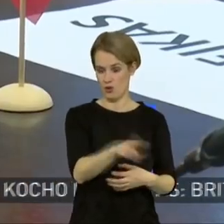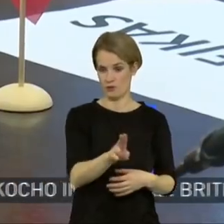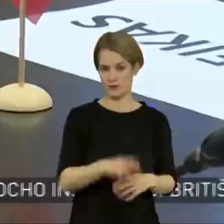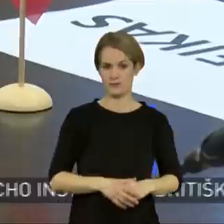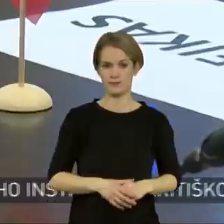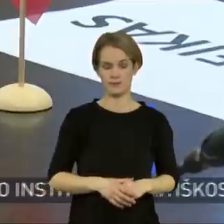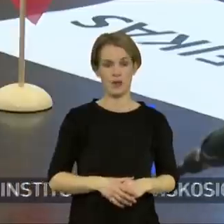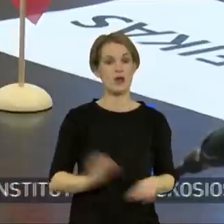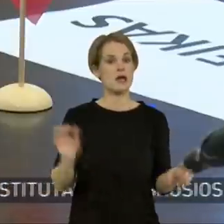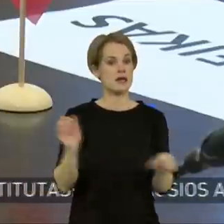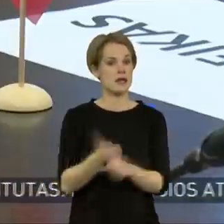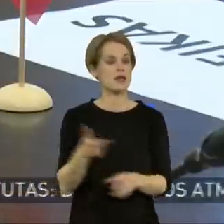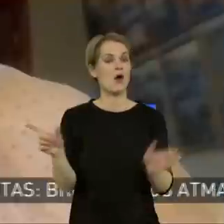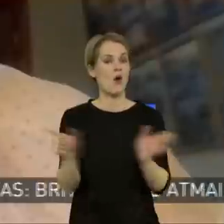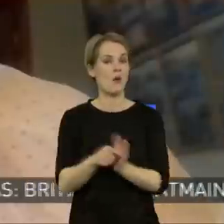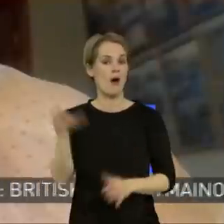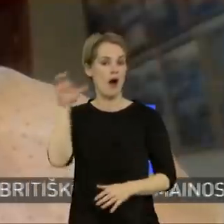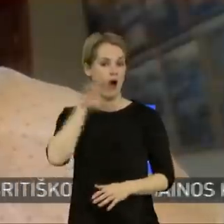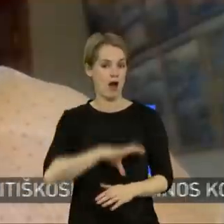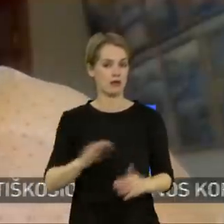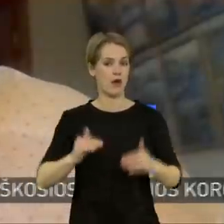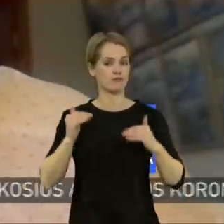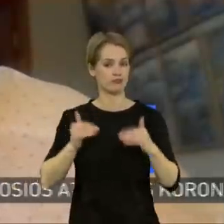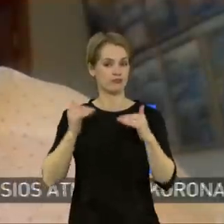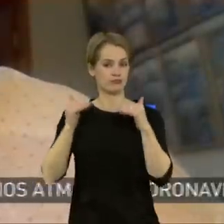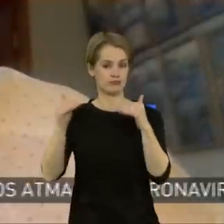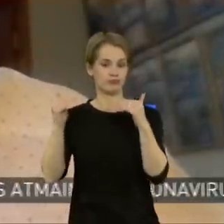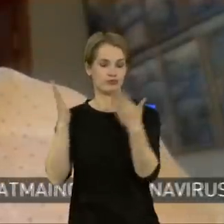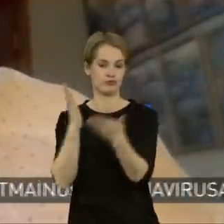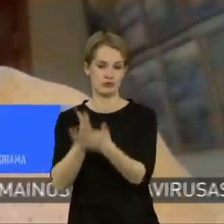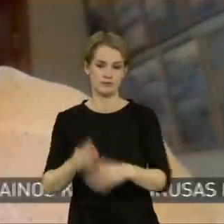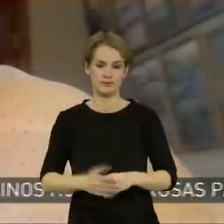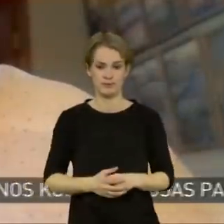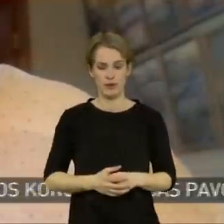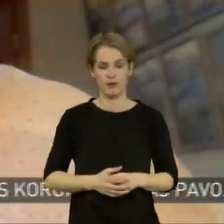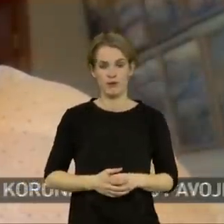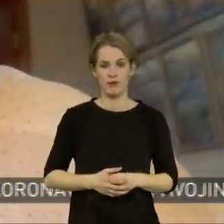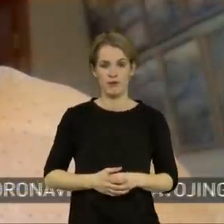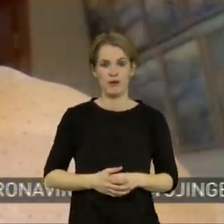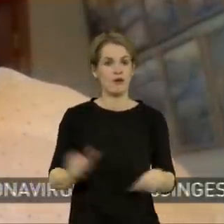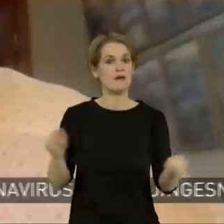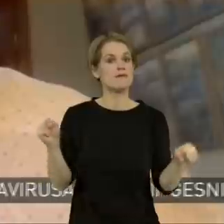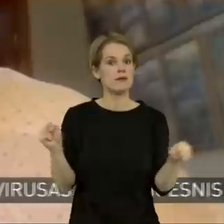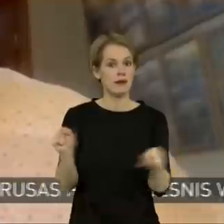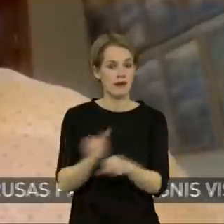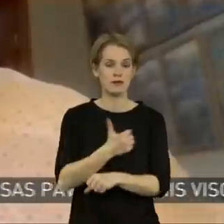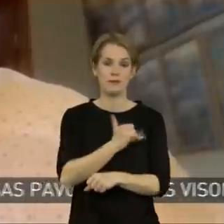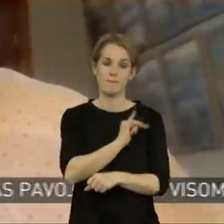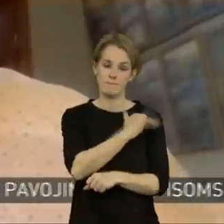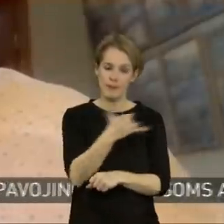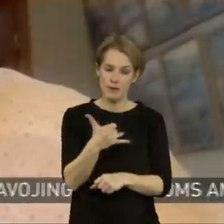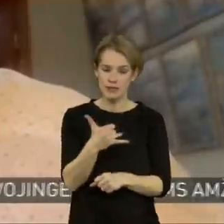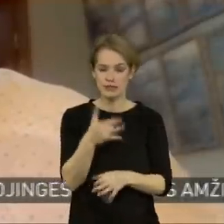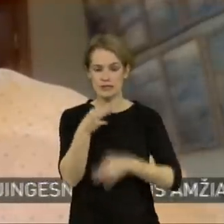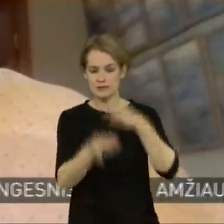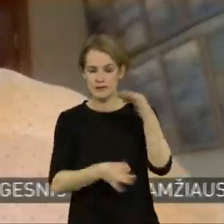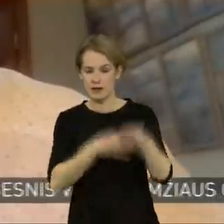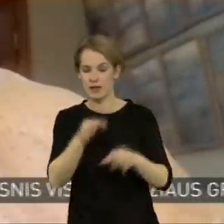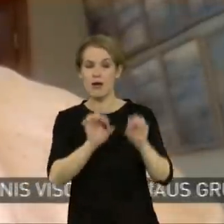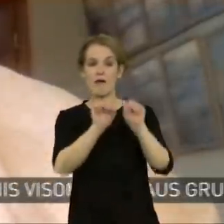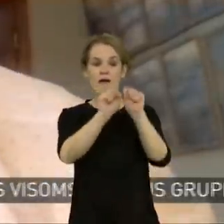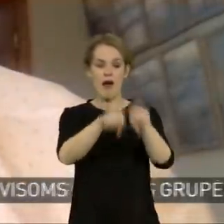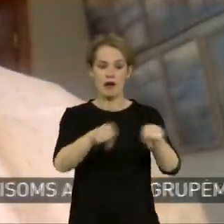darbuotojams algas reikia didinti. Reikia pasverti savo galimybės, ar mes galėsime tam tikrą pinigų